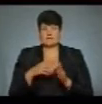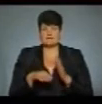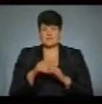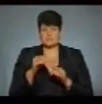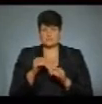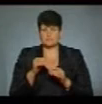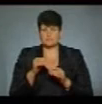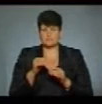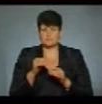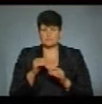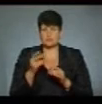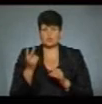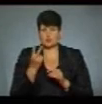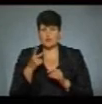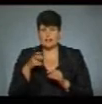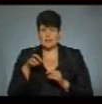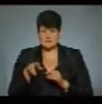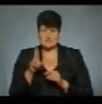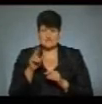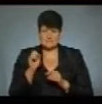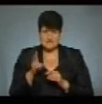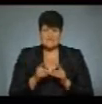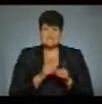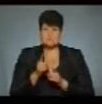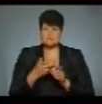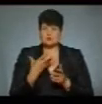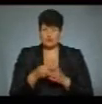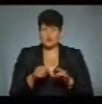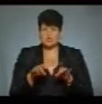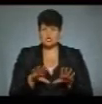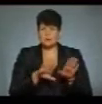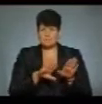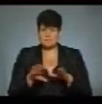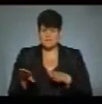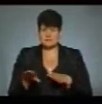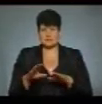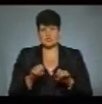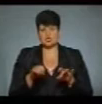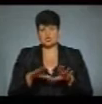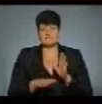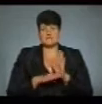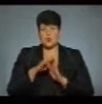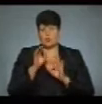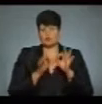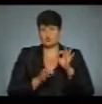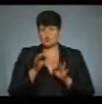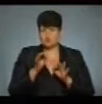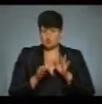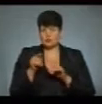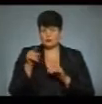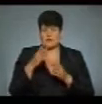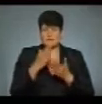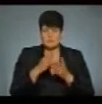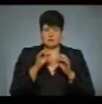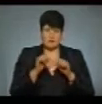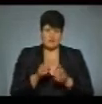На парламентських виборах 2 липня ЦВК змінила своє рішення після висновків Верховного суду про те, що ці громадяни мають право